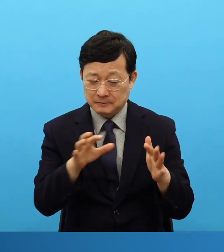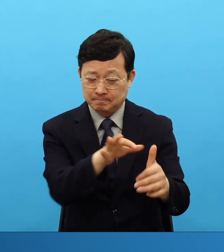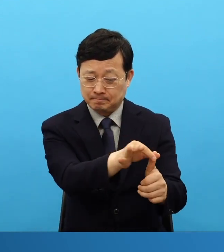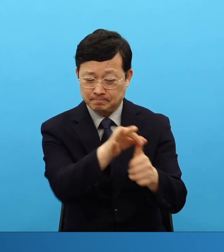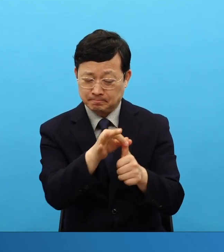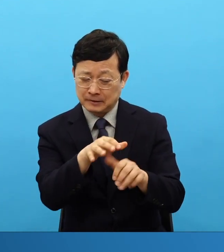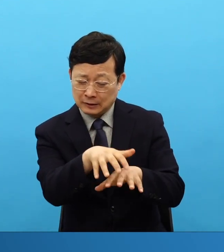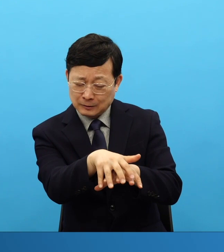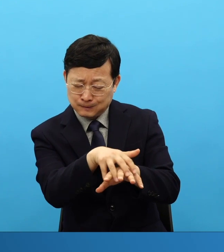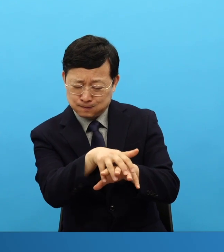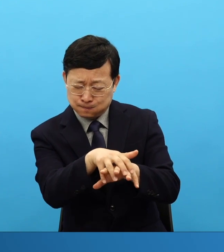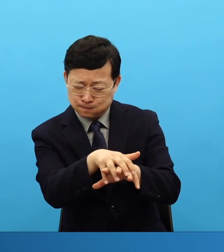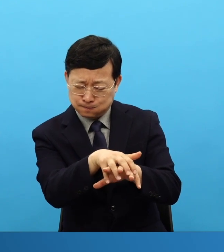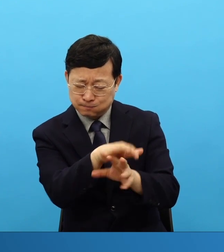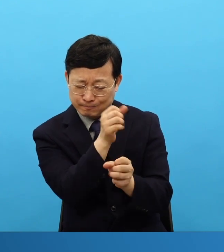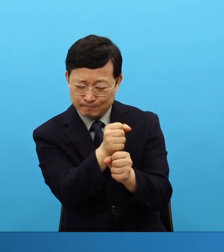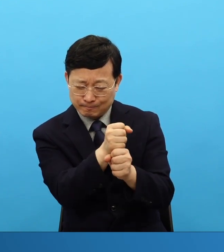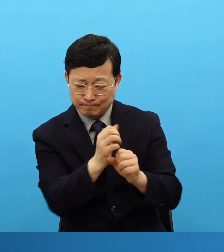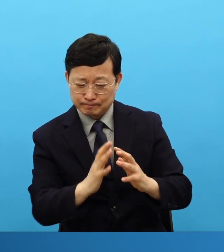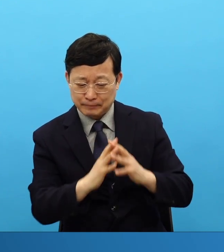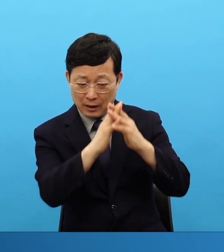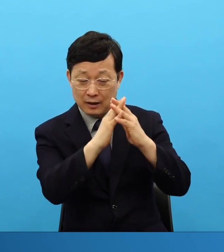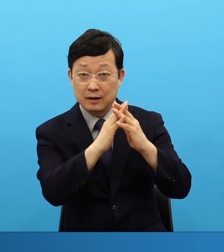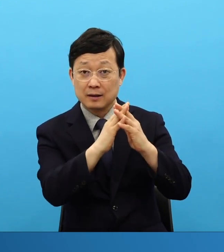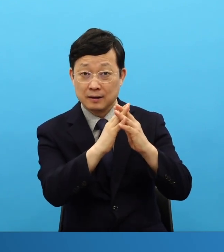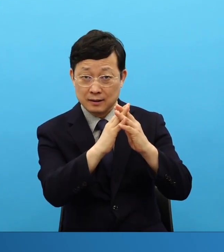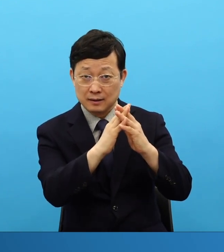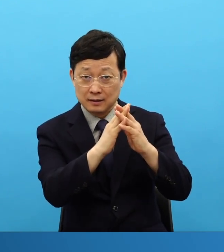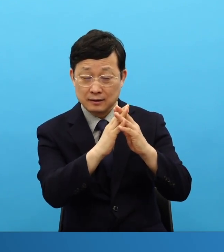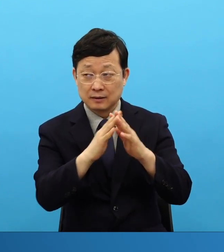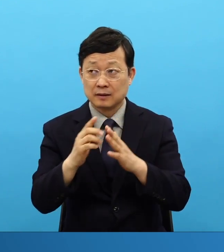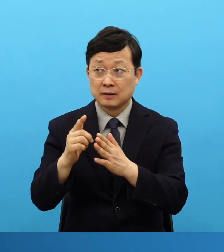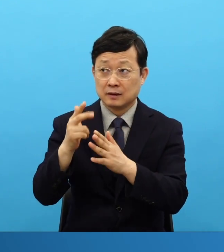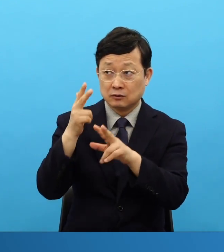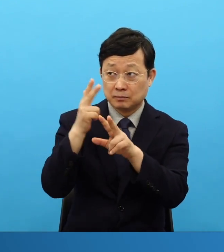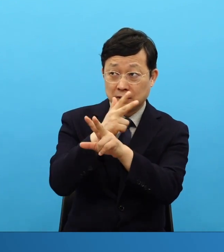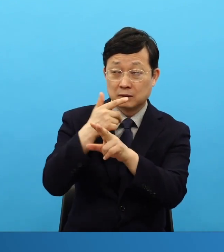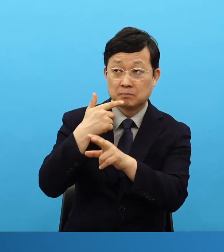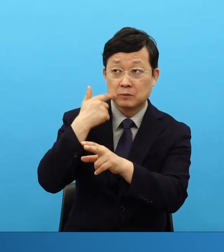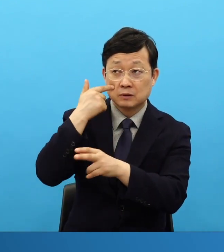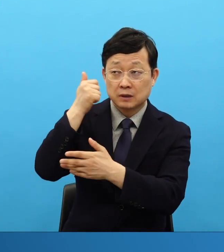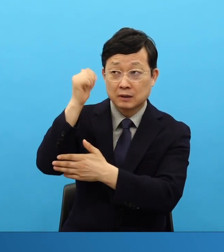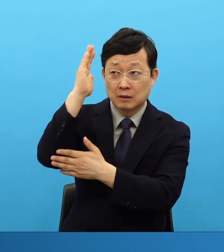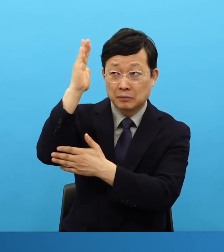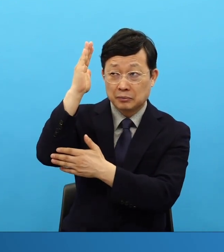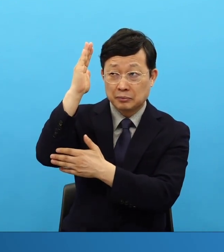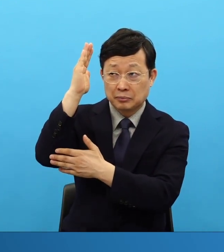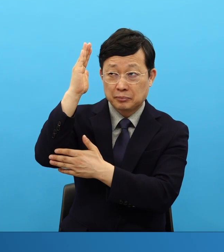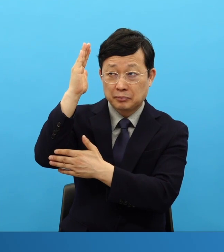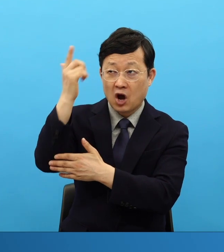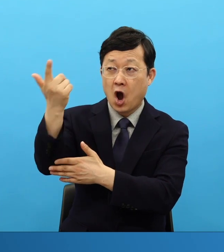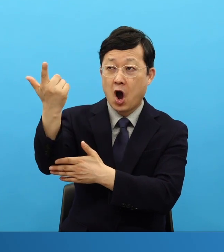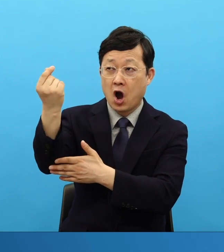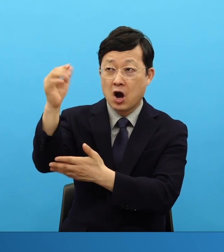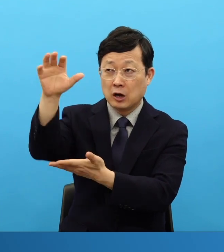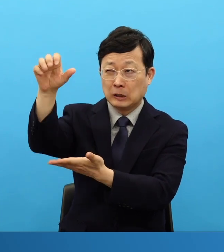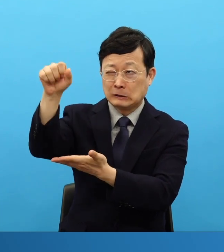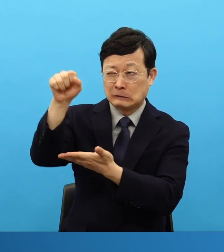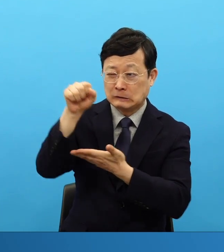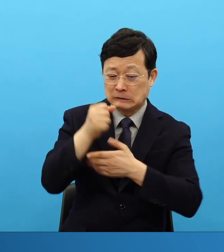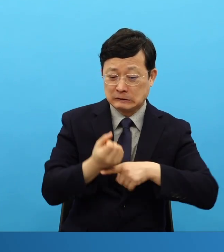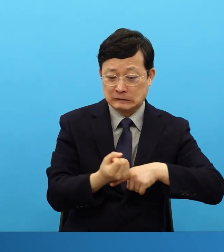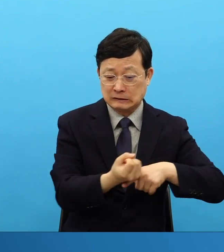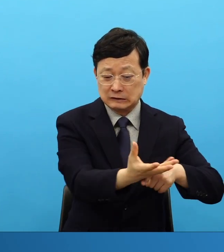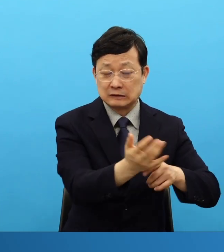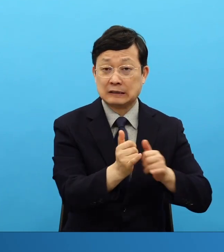up their partisans inside the field. 여러분의 강단 메시지를 그대로 전달할 사람을 세워야 돼요. You have to raise up a person to relay the